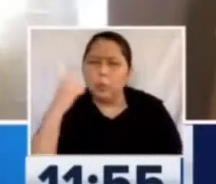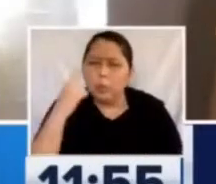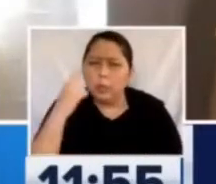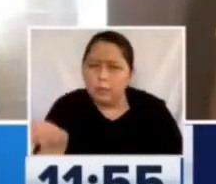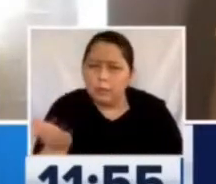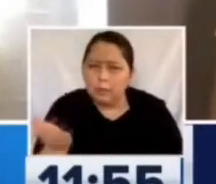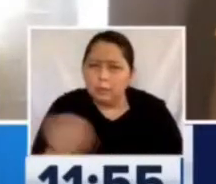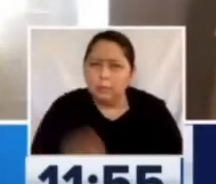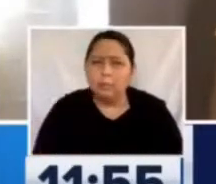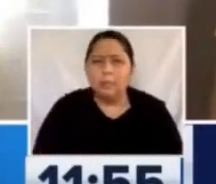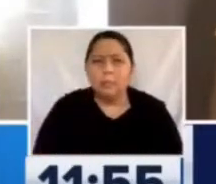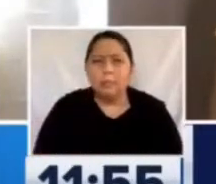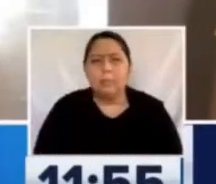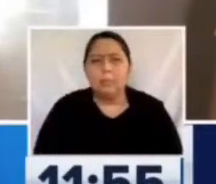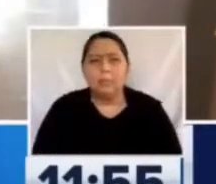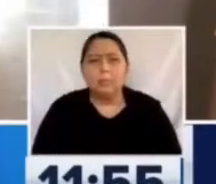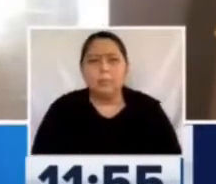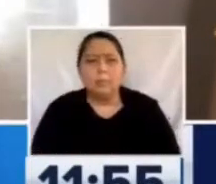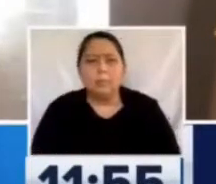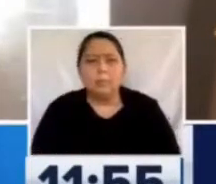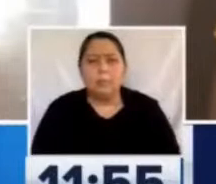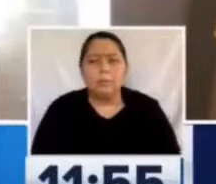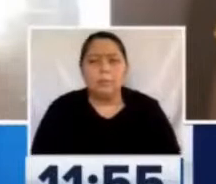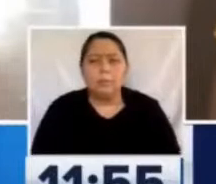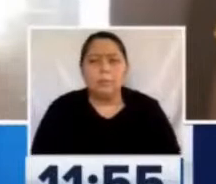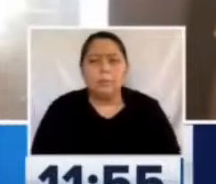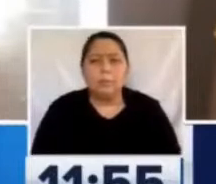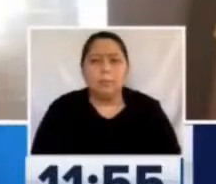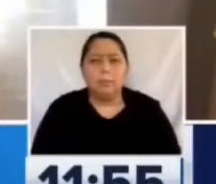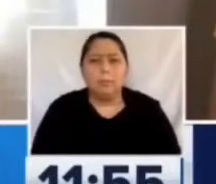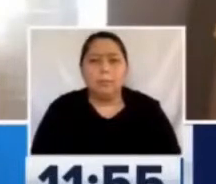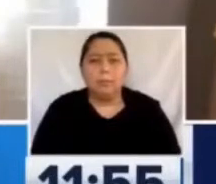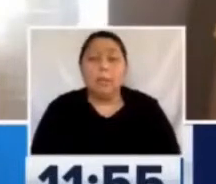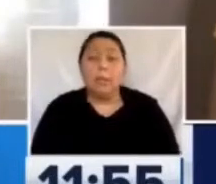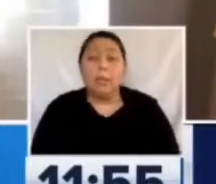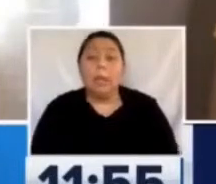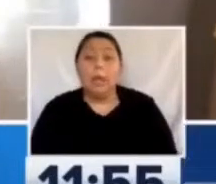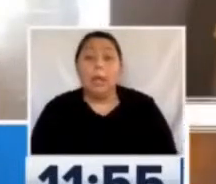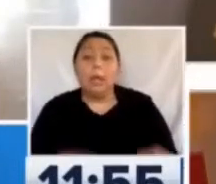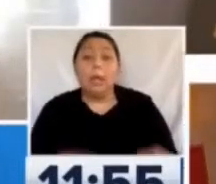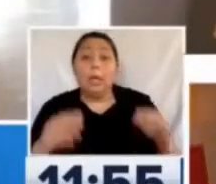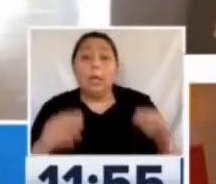Sa ating mga kababayan, patuloy po ating